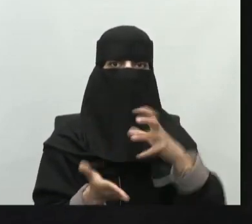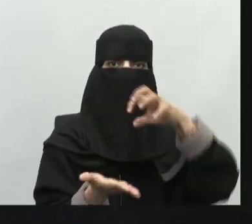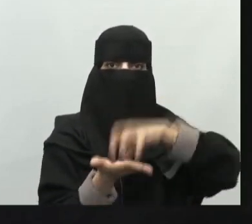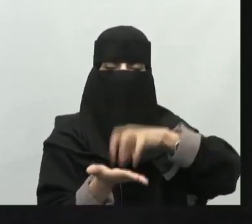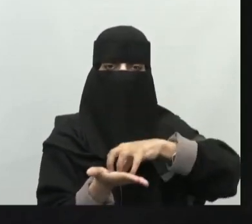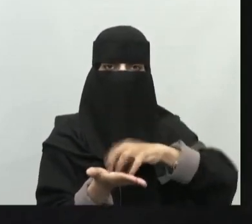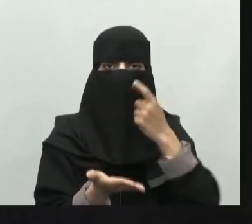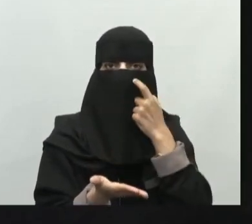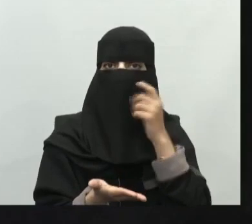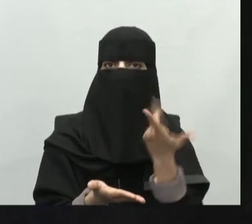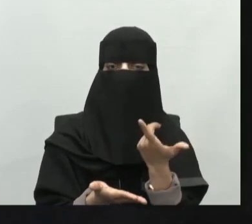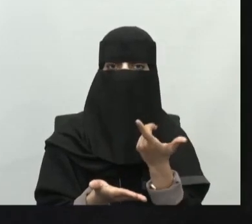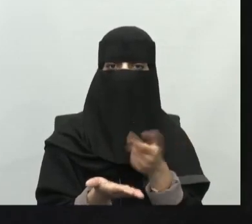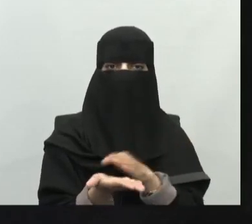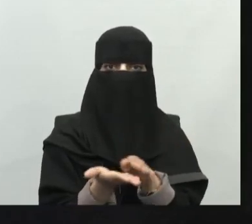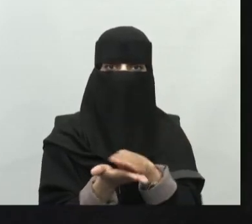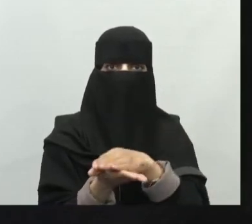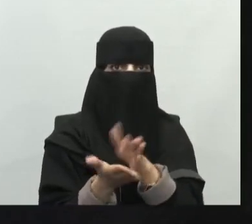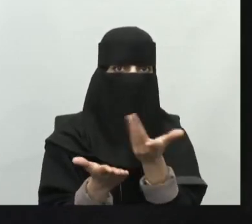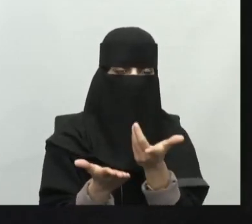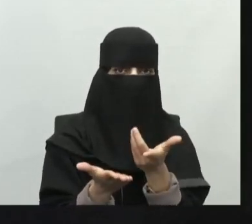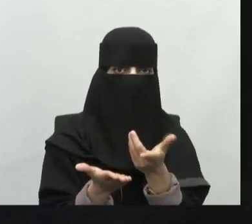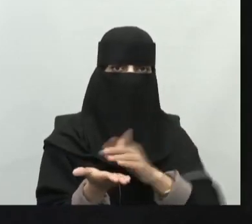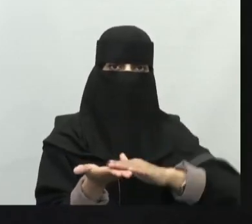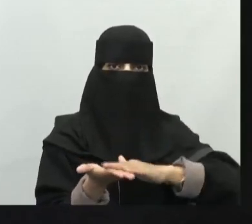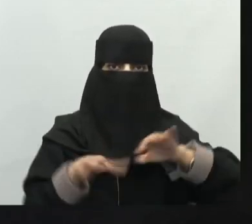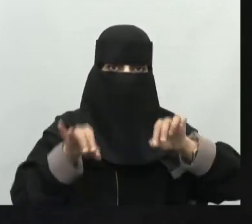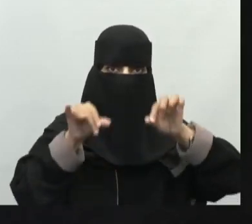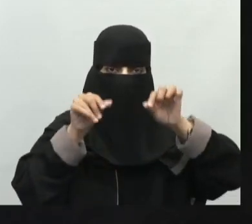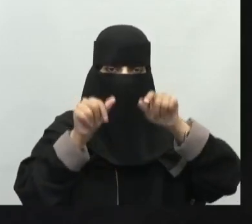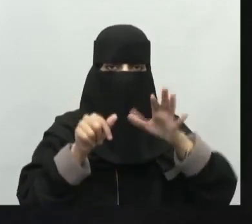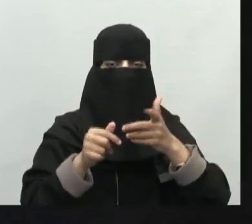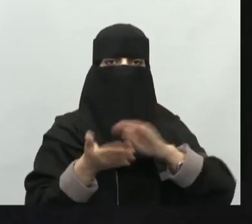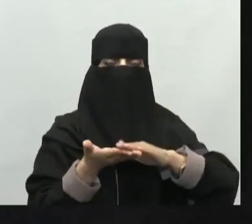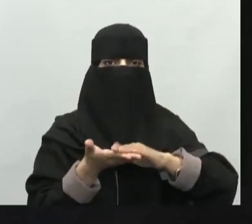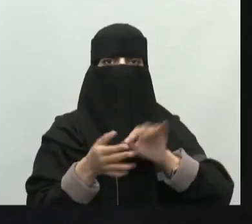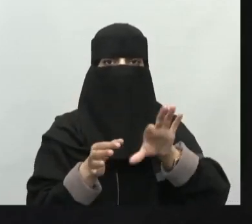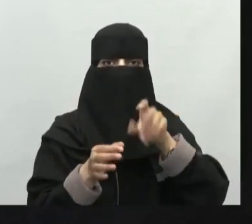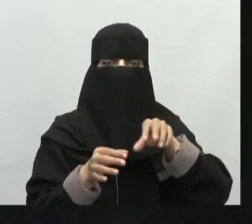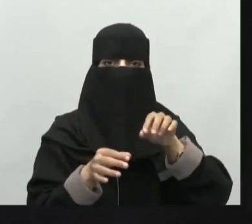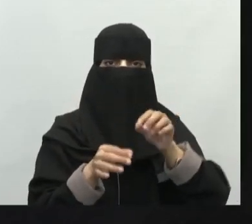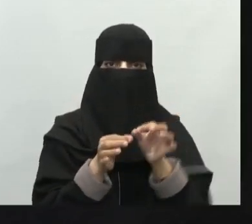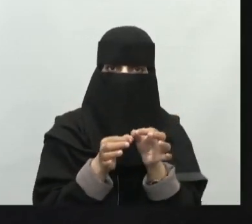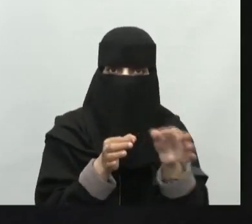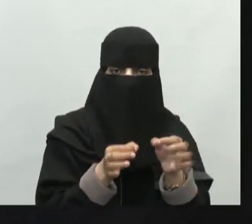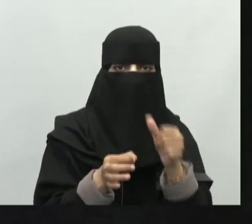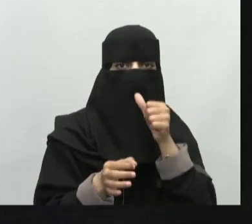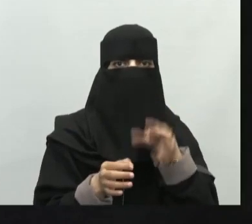الزواحف تعيش غالبيتها الصحراء على اليابسه او جزء منها على